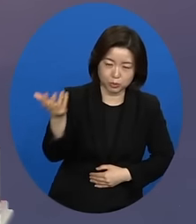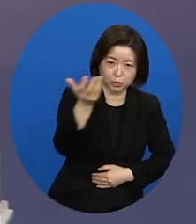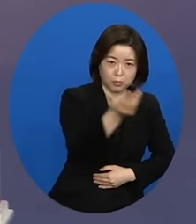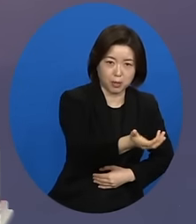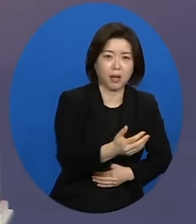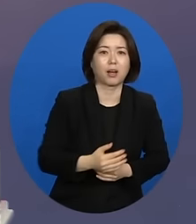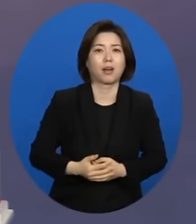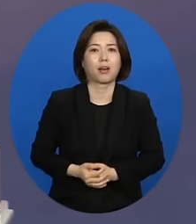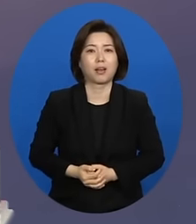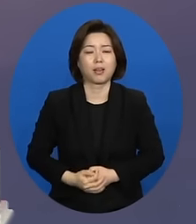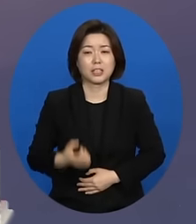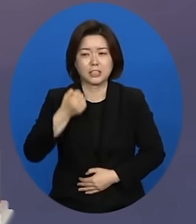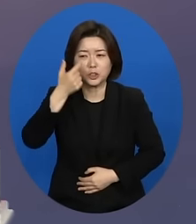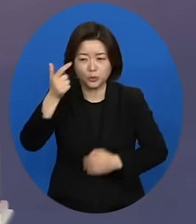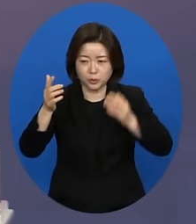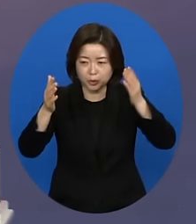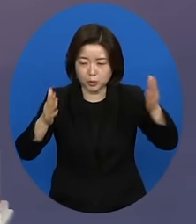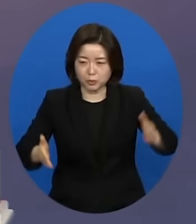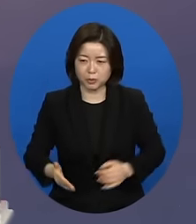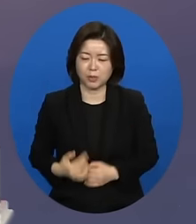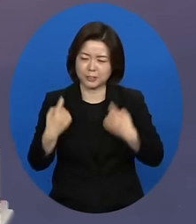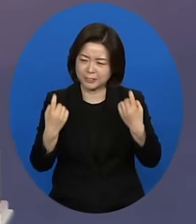6개월 지나는 동안에